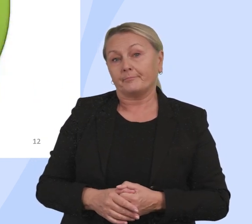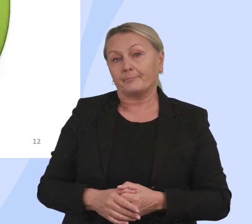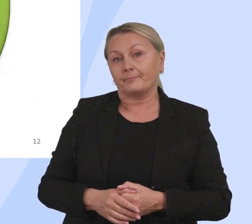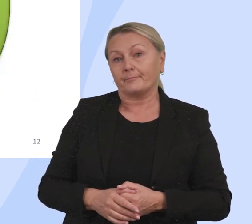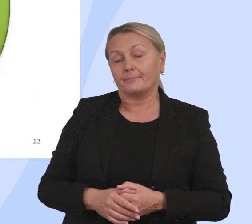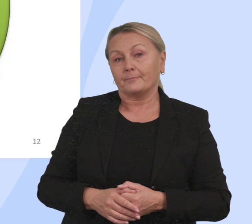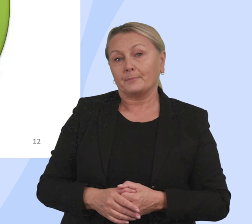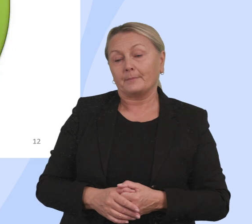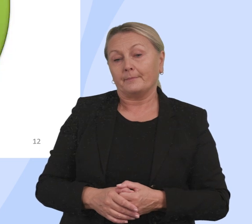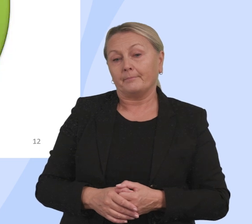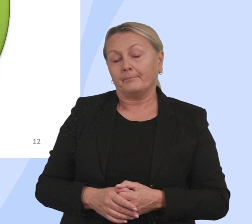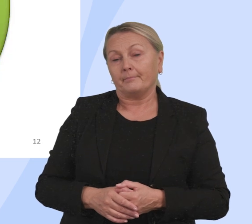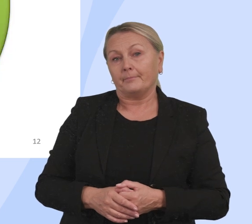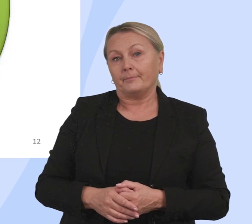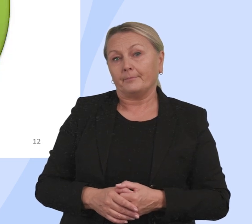Hvad er det, vi spejler?